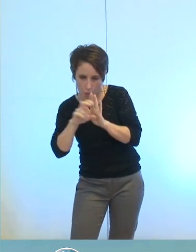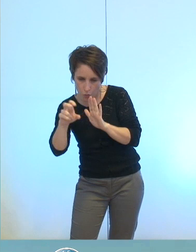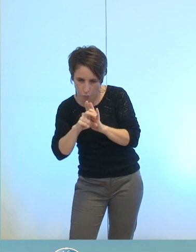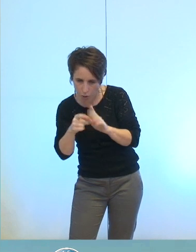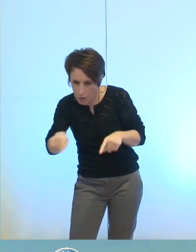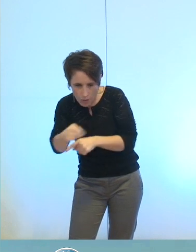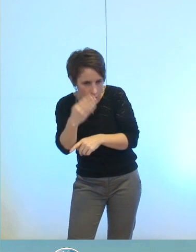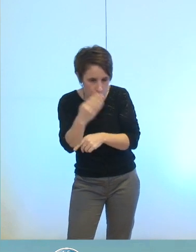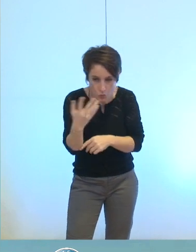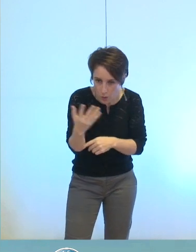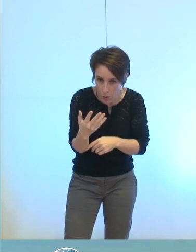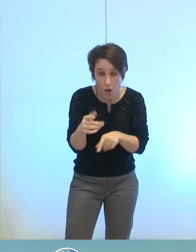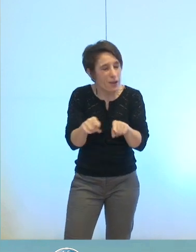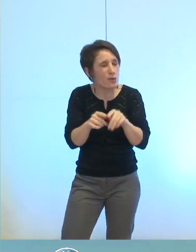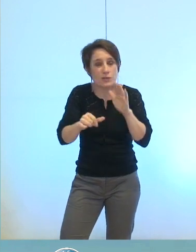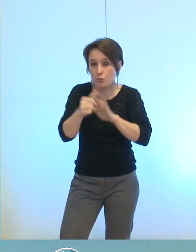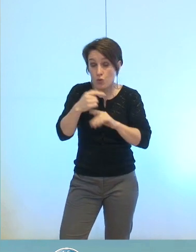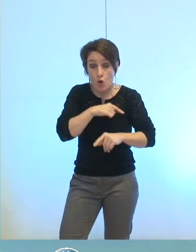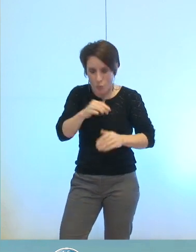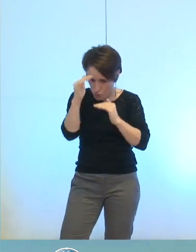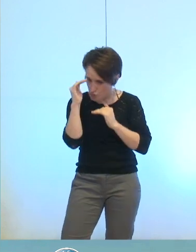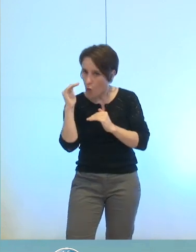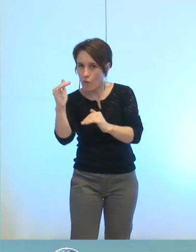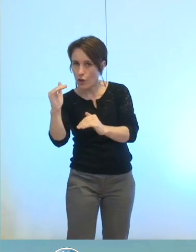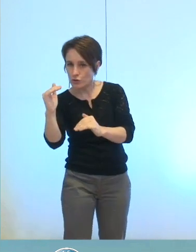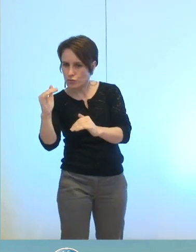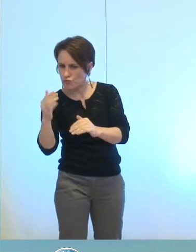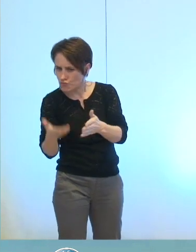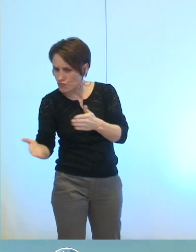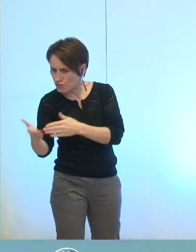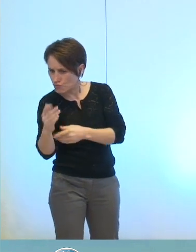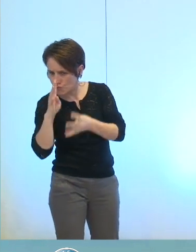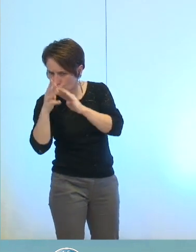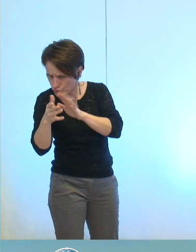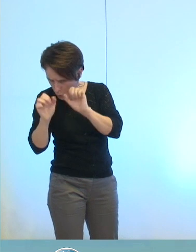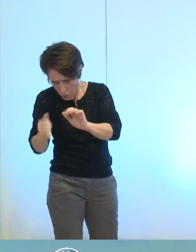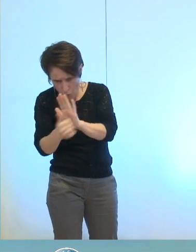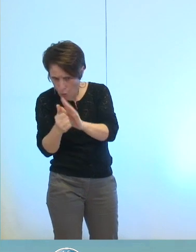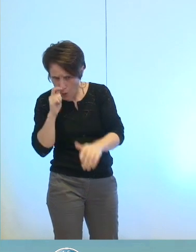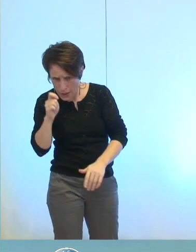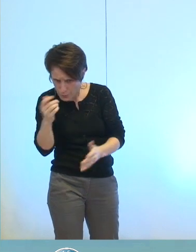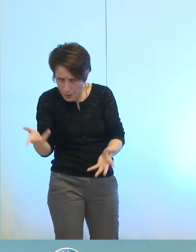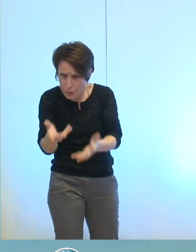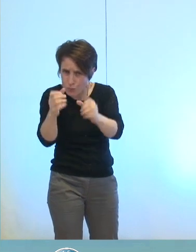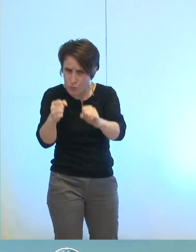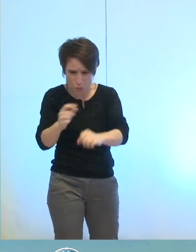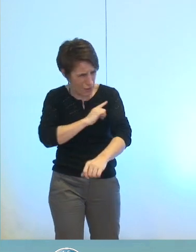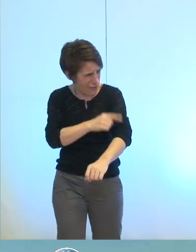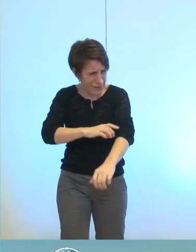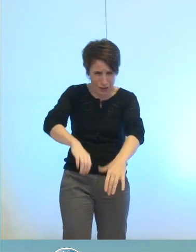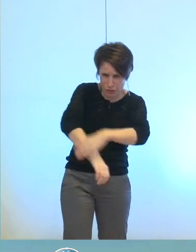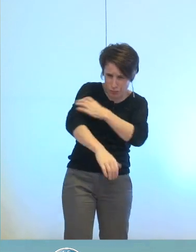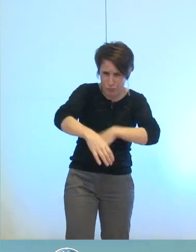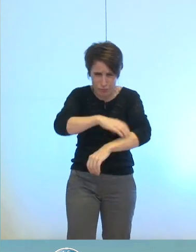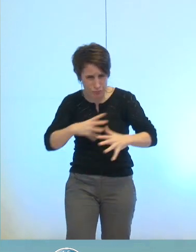faisant confiance en s'appuyant sur leur expertise sur leur énergie sur leur